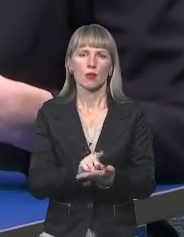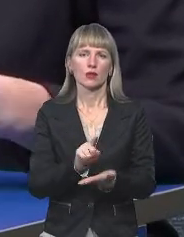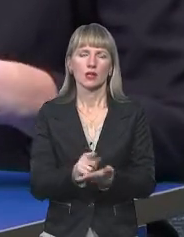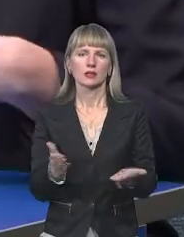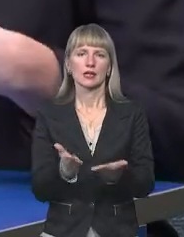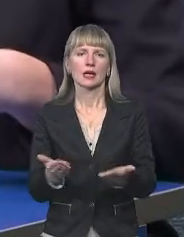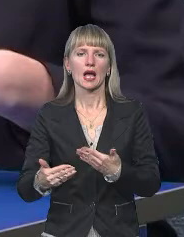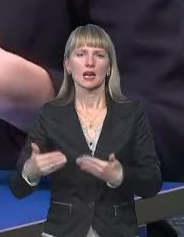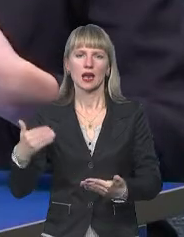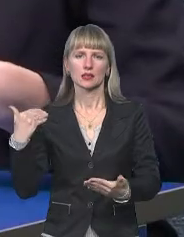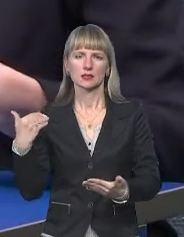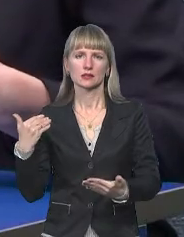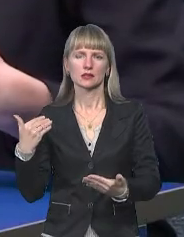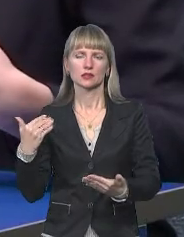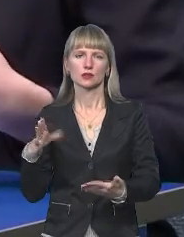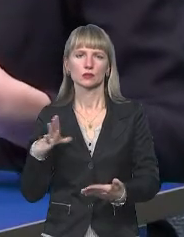які раніше відбувалися.